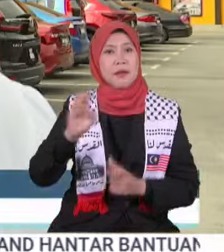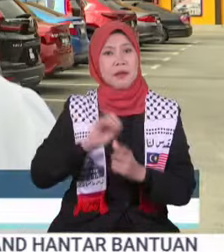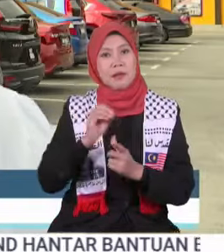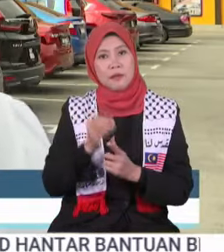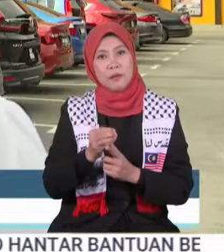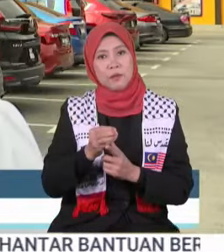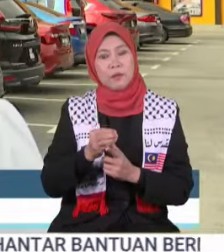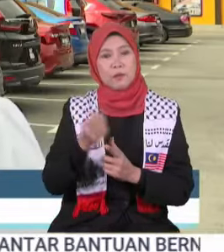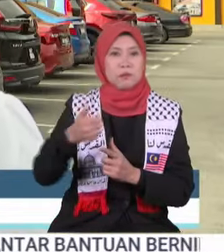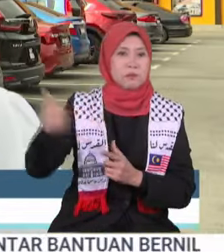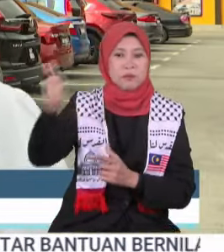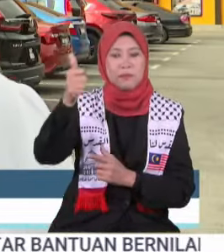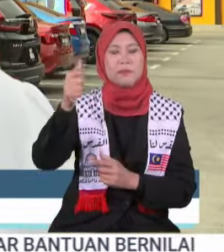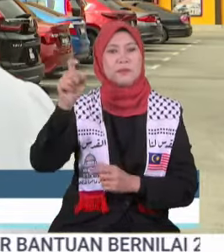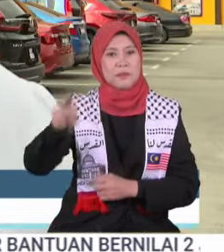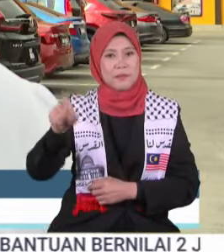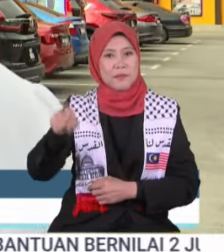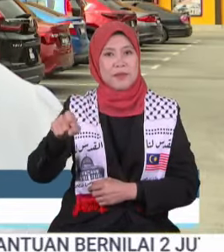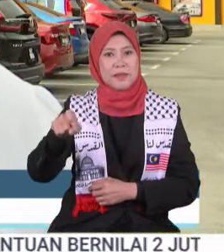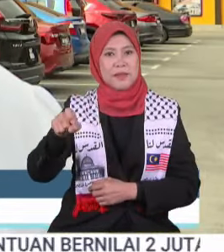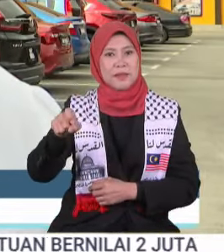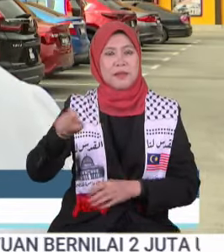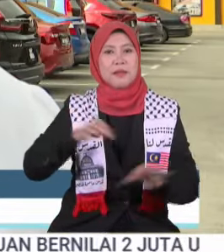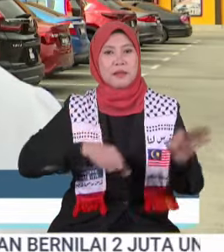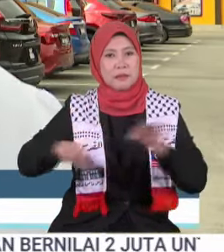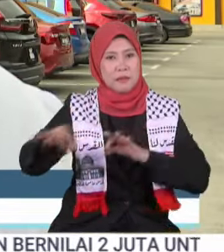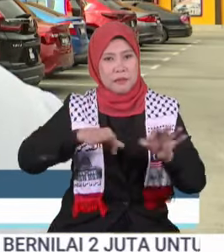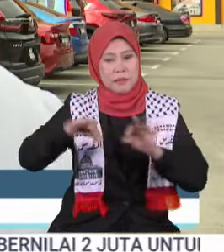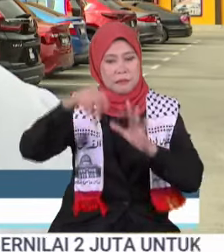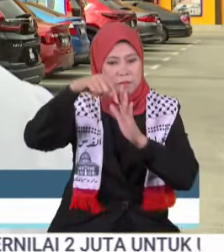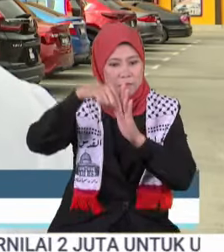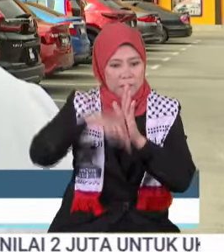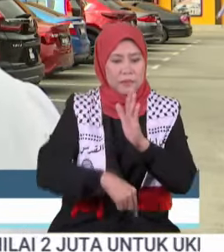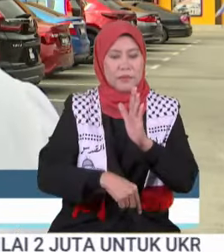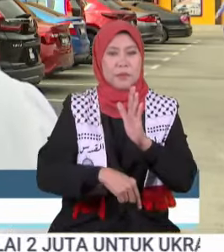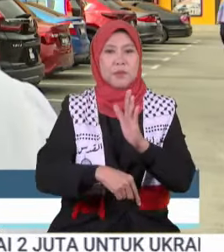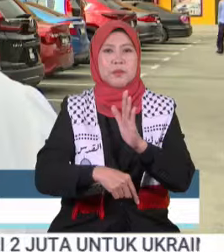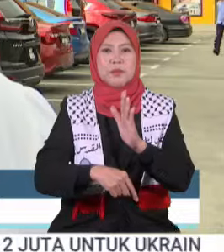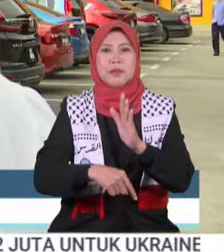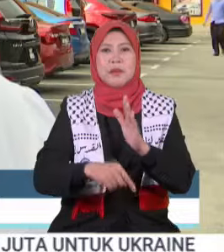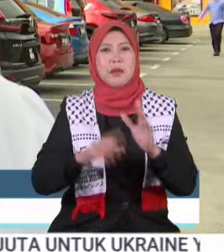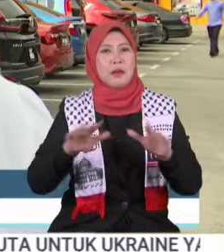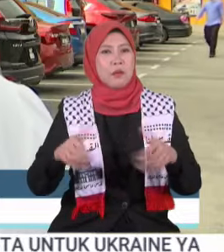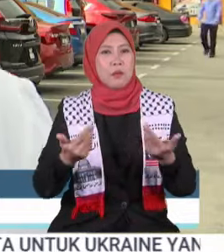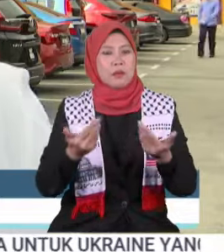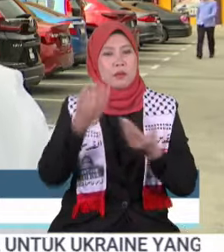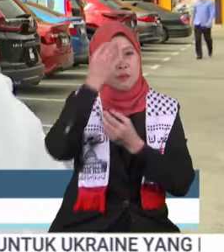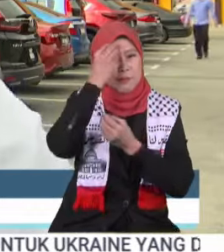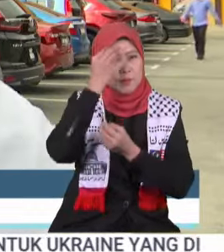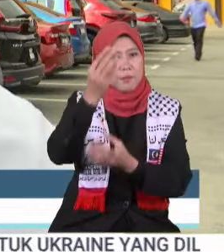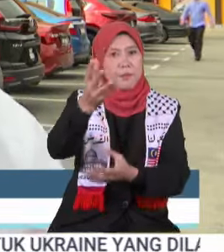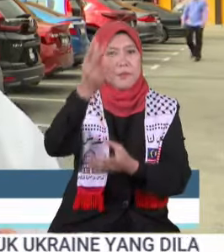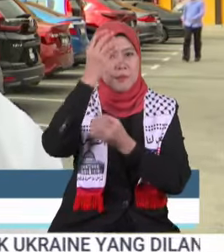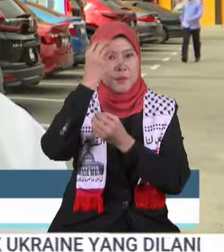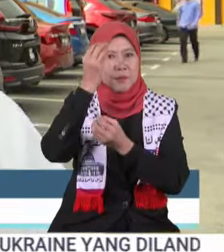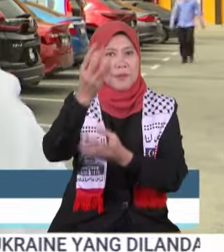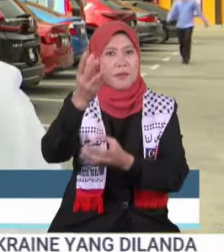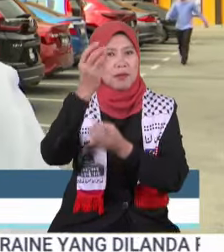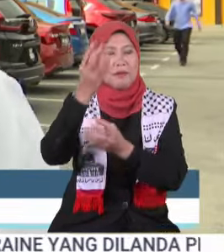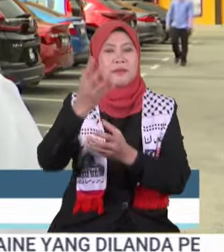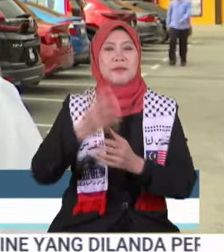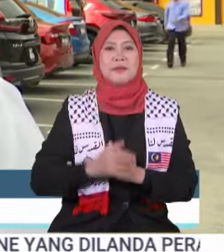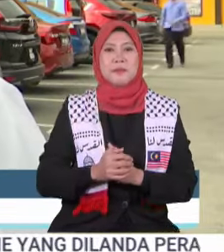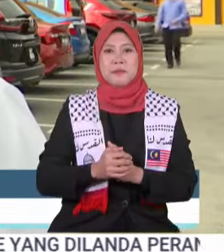pihak-pihak berkenaan untuk berikan sedikit penerangan lebih lanjut ataupun sedikit infografik yang memberikan lebih banyak